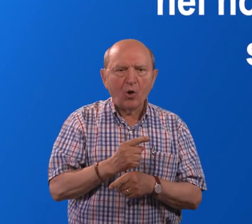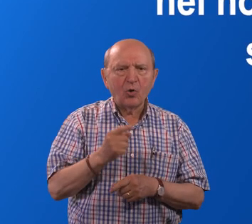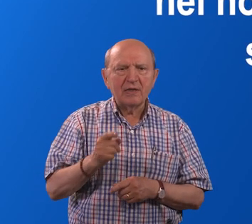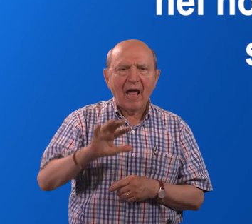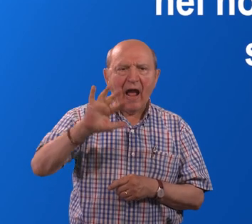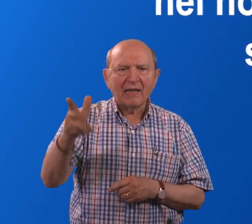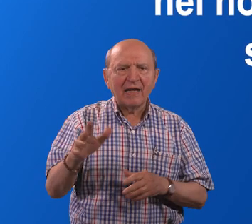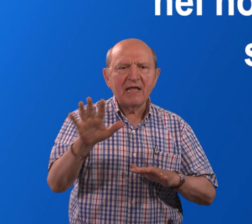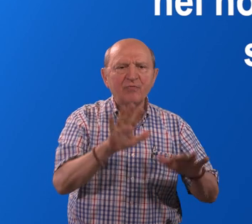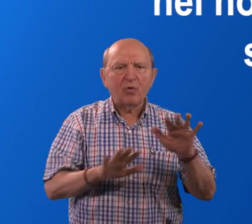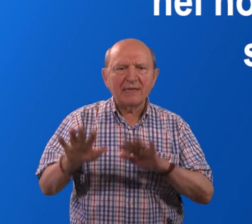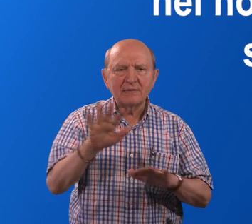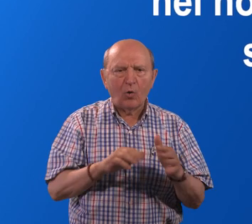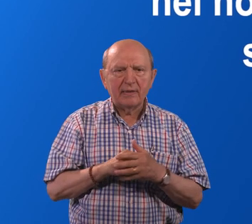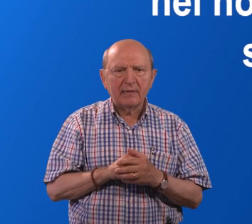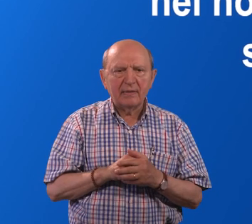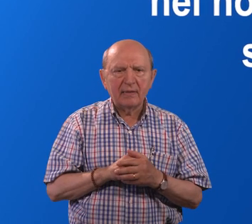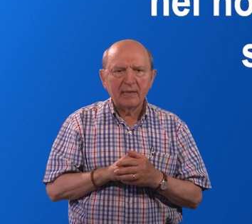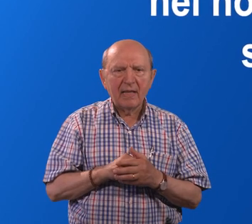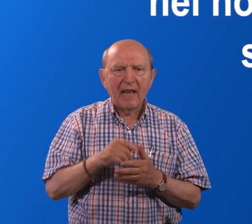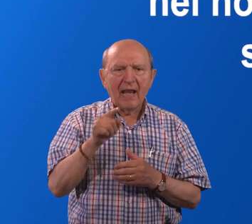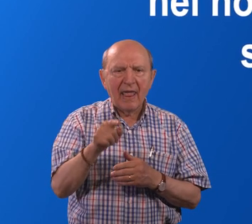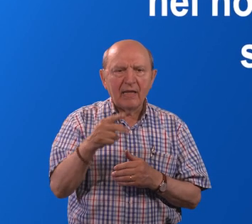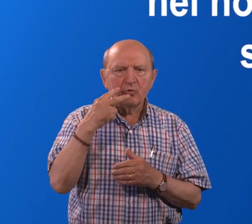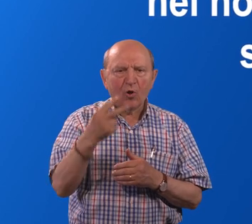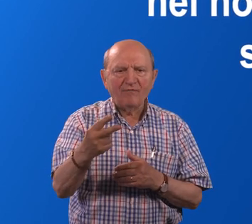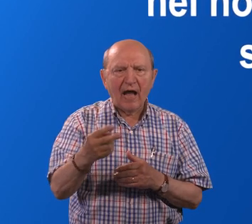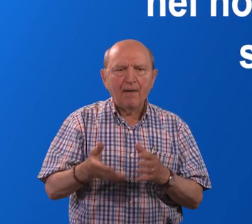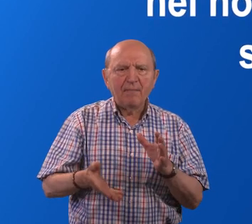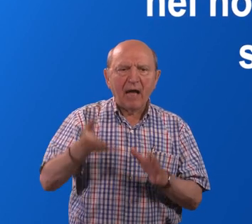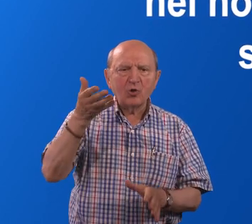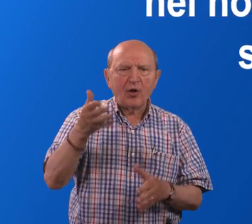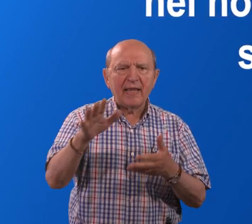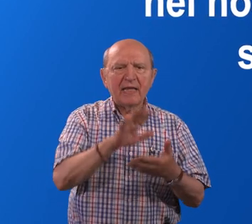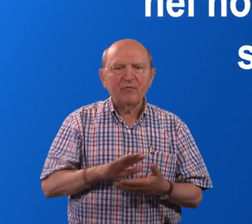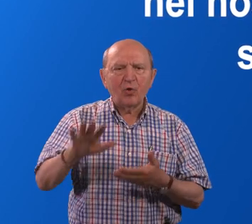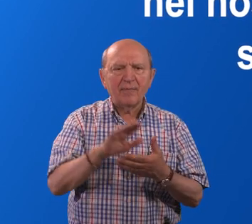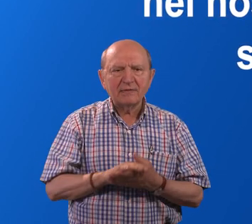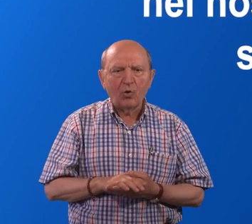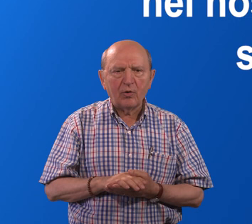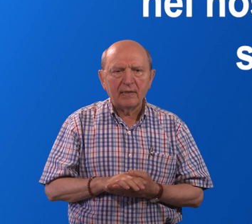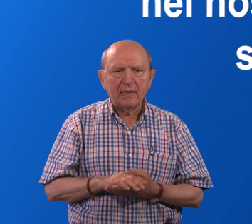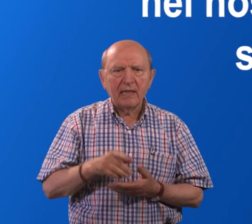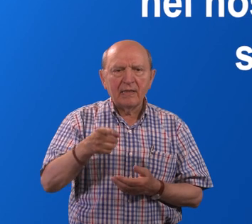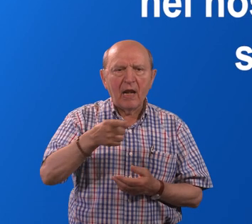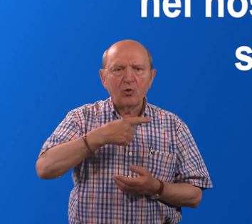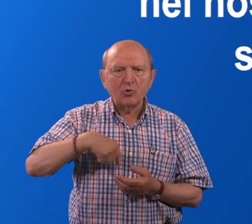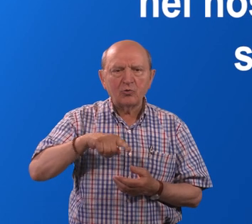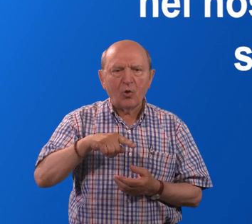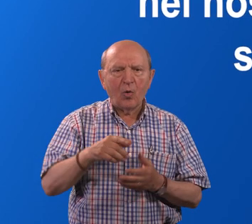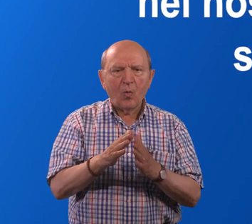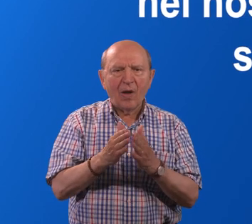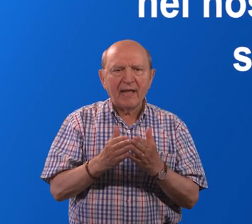ha bisogno di altre informazioni Lei trova maggiori informazioni nel nostro quaderno in lingua